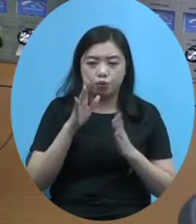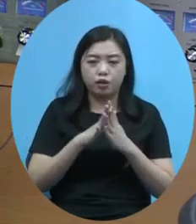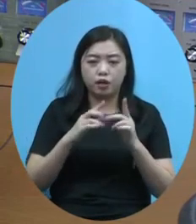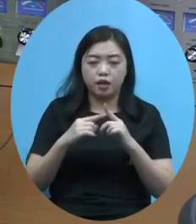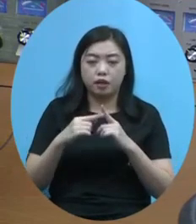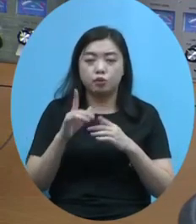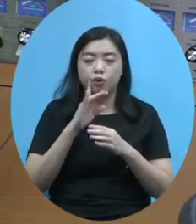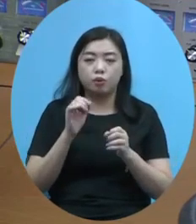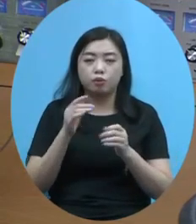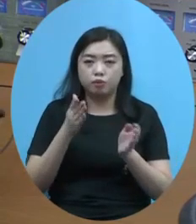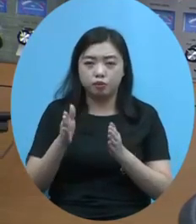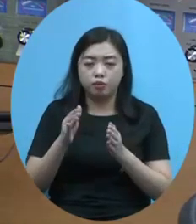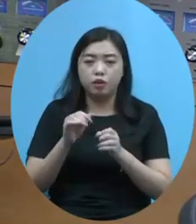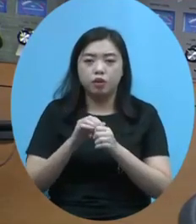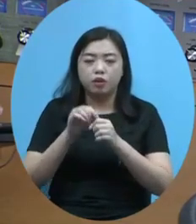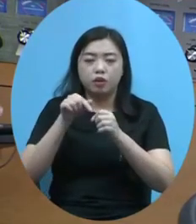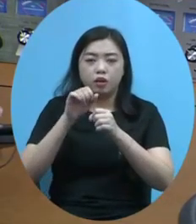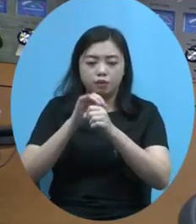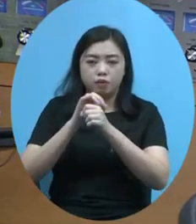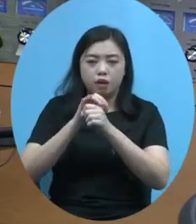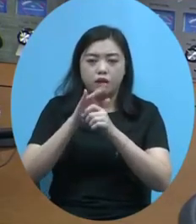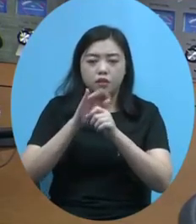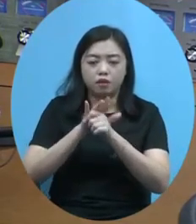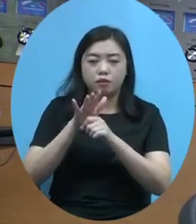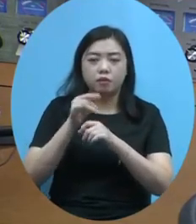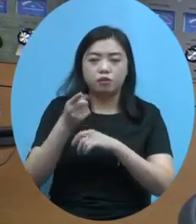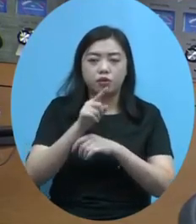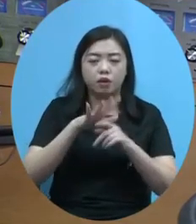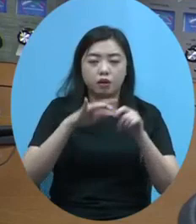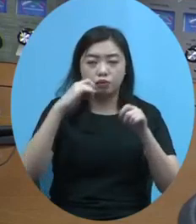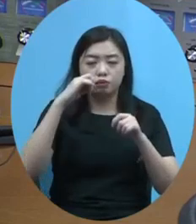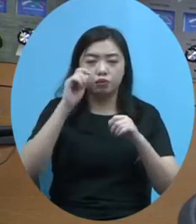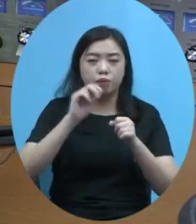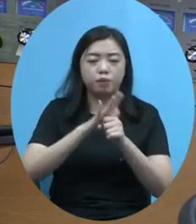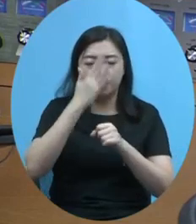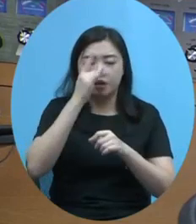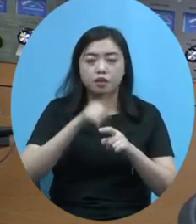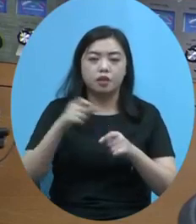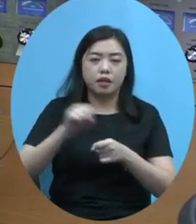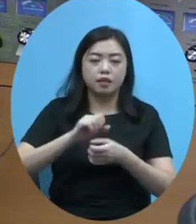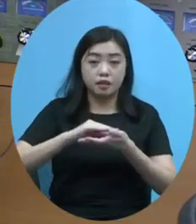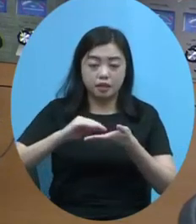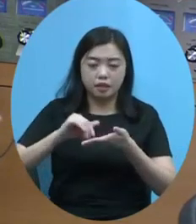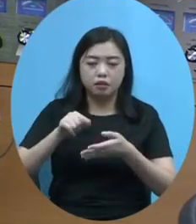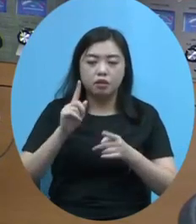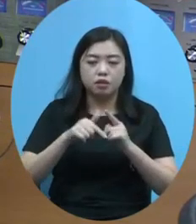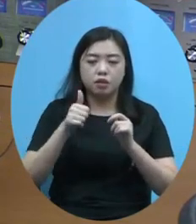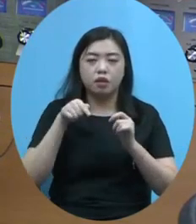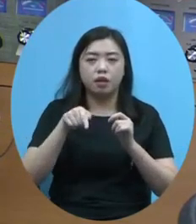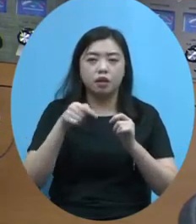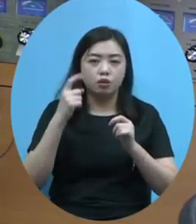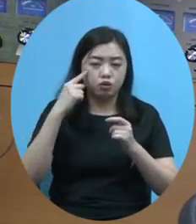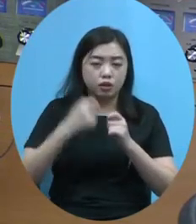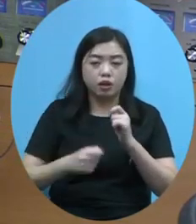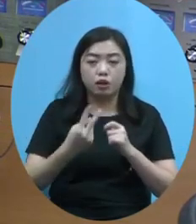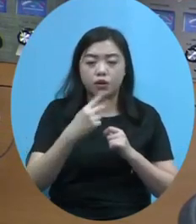就檢疫期間確診，又另一個就快速測試陽性，再加多個清潔工，所以想其實了解翻係本地係兩宗定三宗，同埋嗰